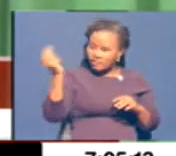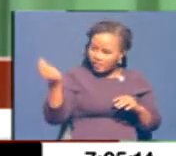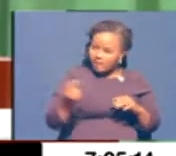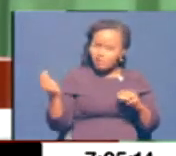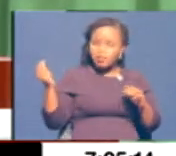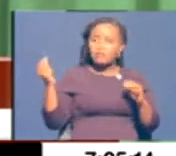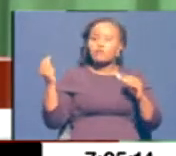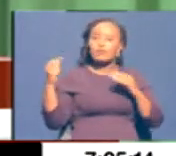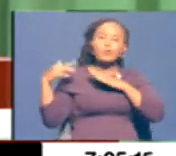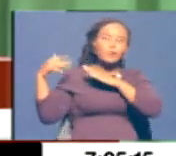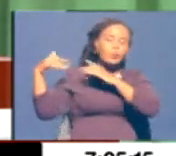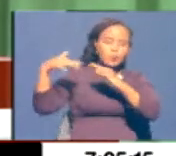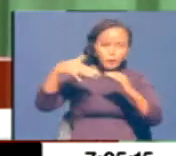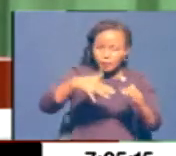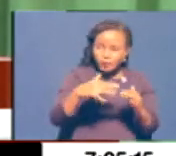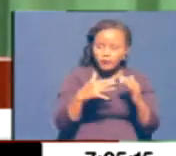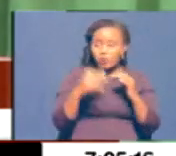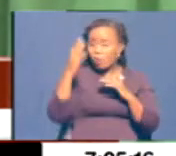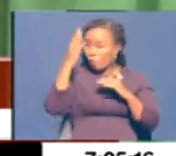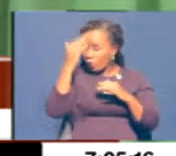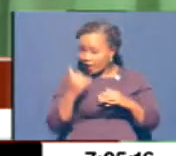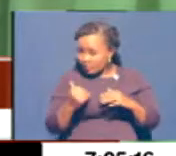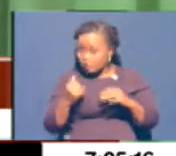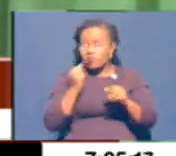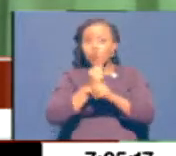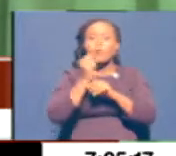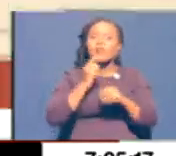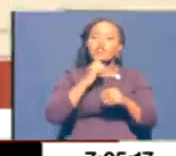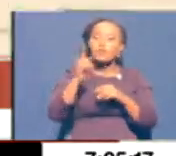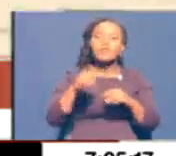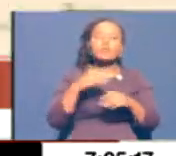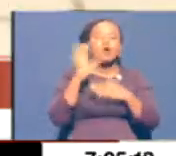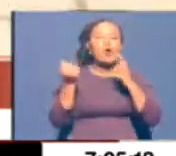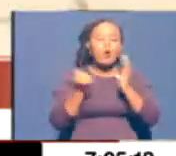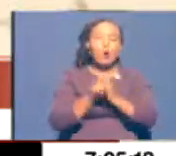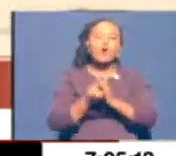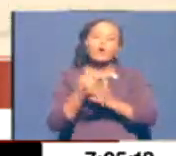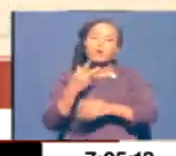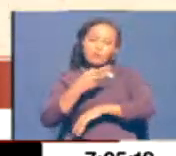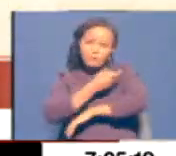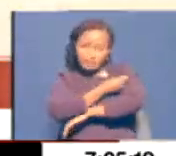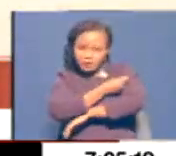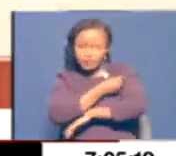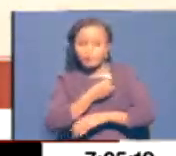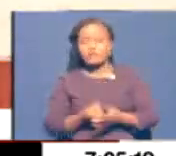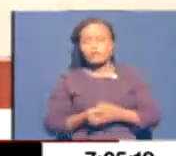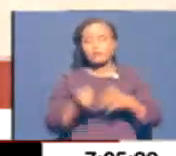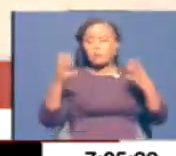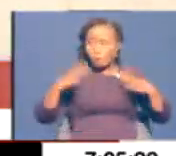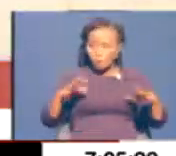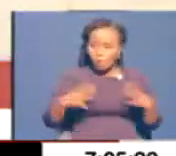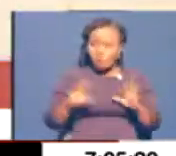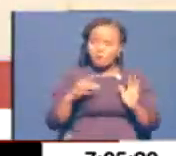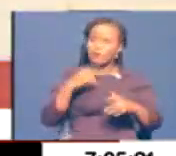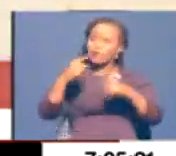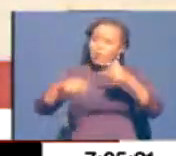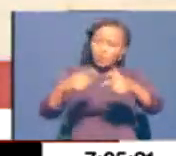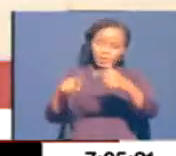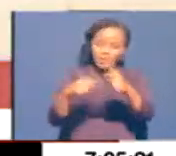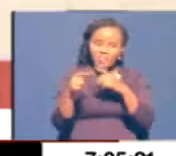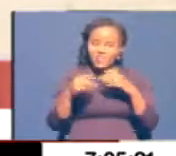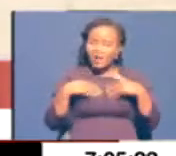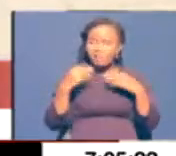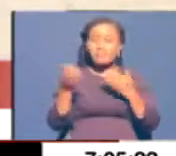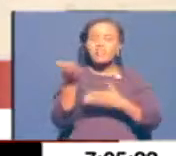wajitokeze ili tupate vaccination. Na huku Wakenya wakiendelea kuishi katika hali ngumu ya